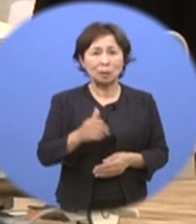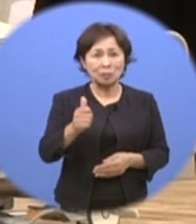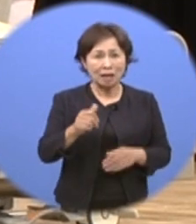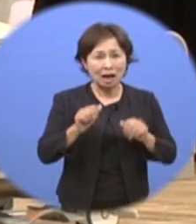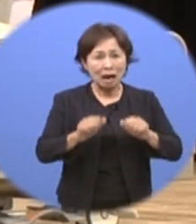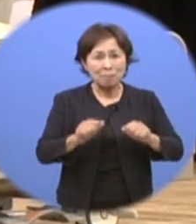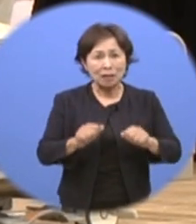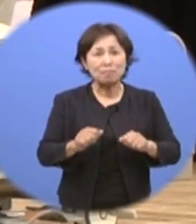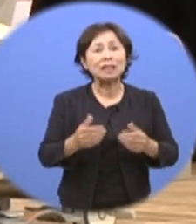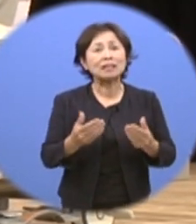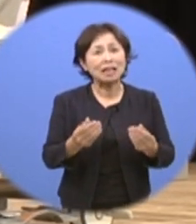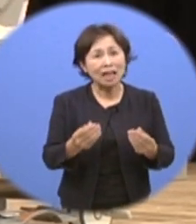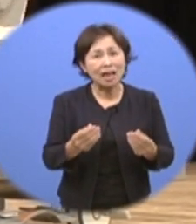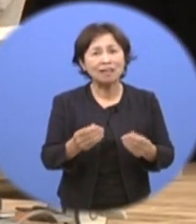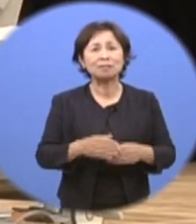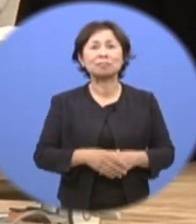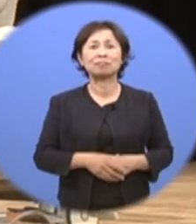ましたね。